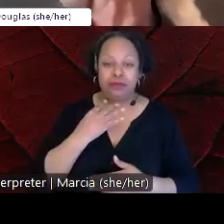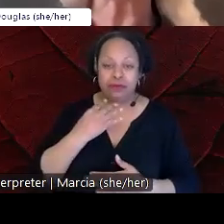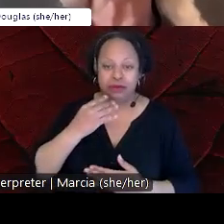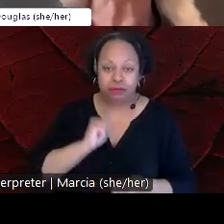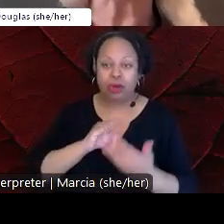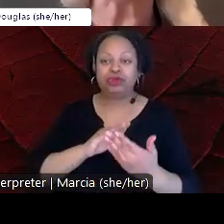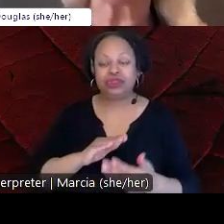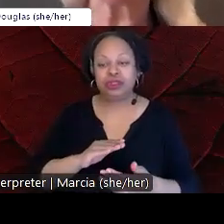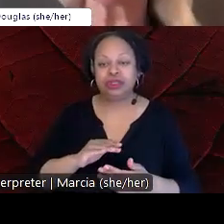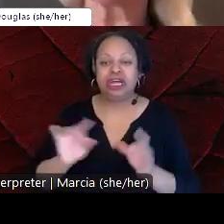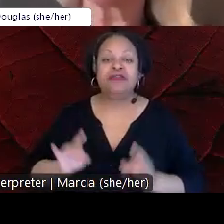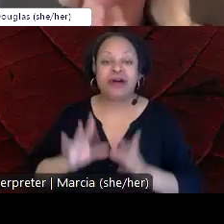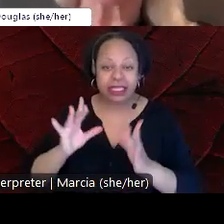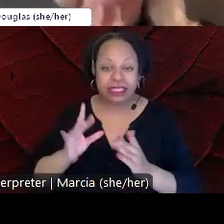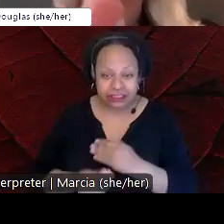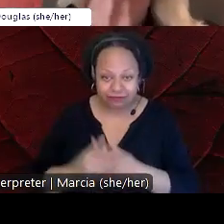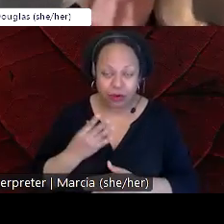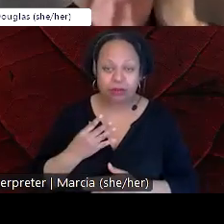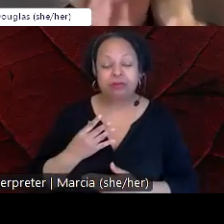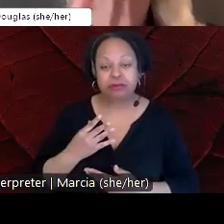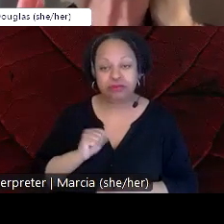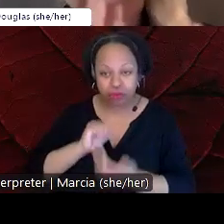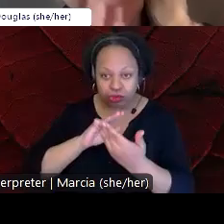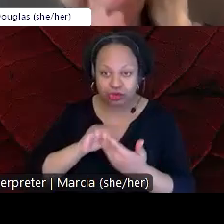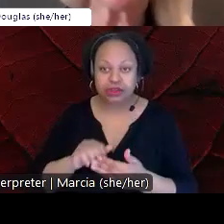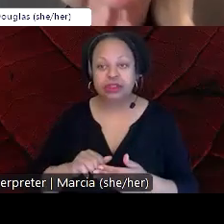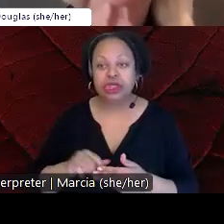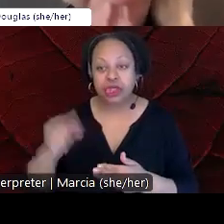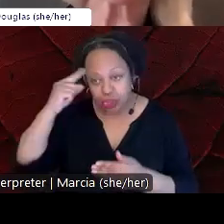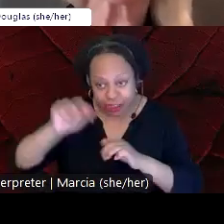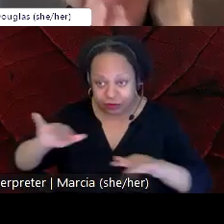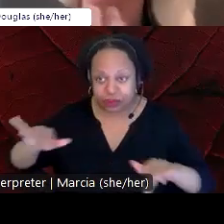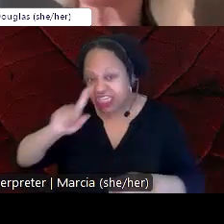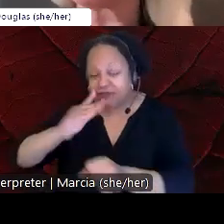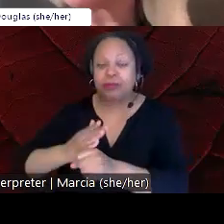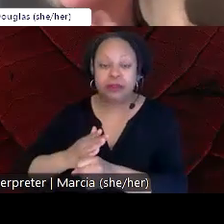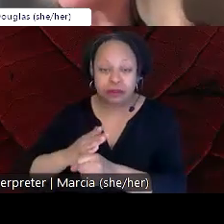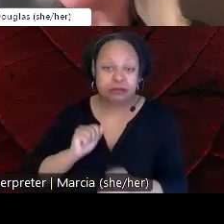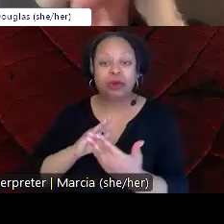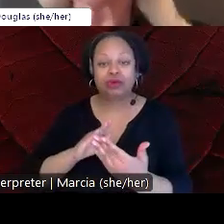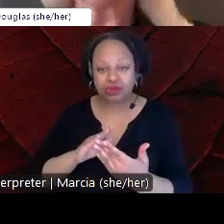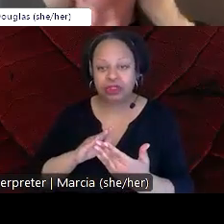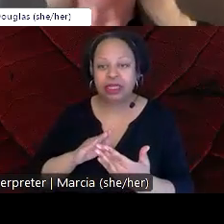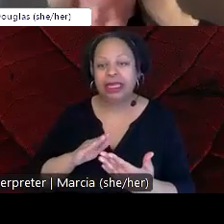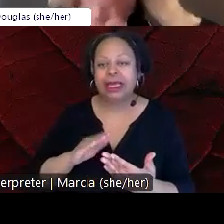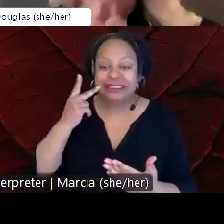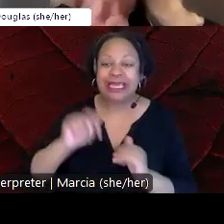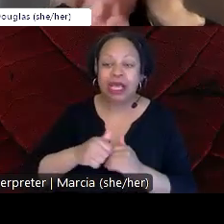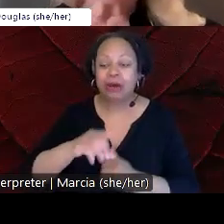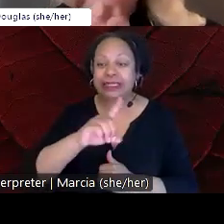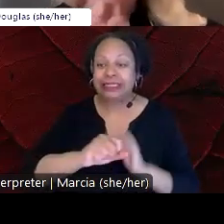traumatismes, la neurodivergence, de la diversité, pour contrer le